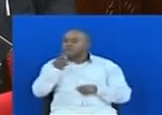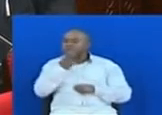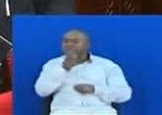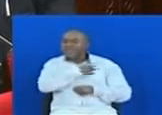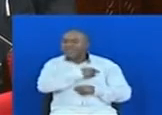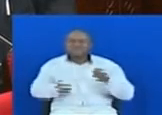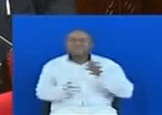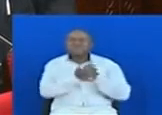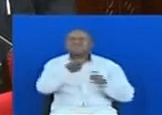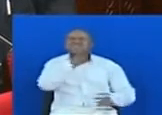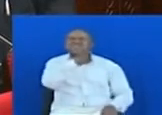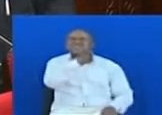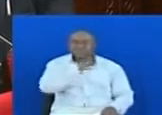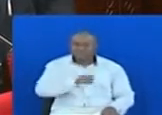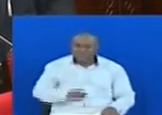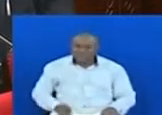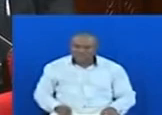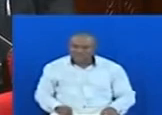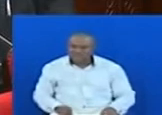yenu?